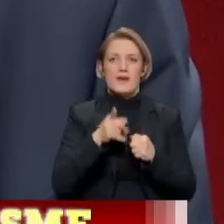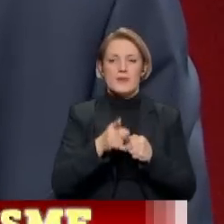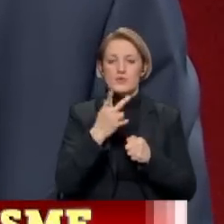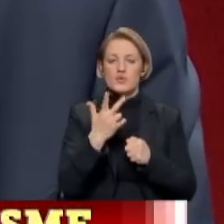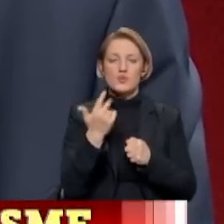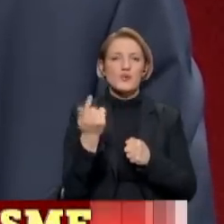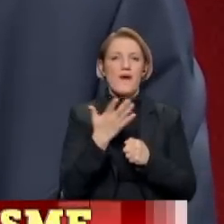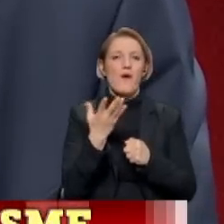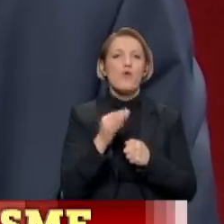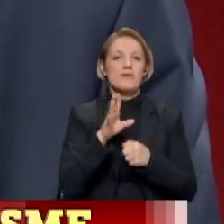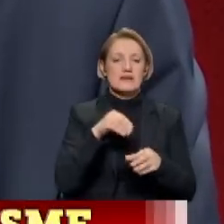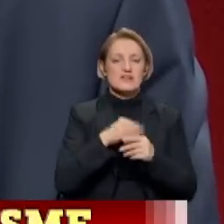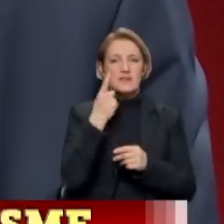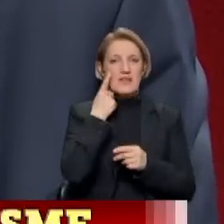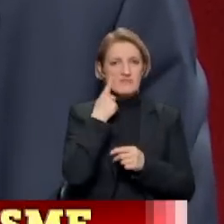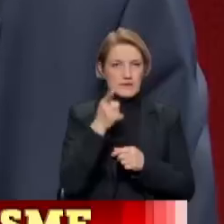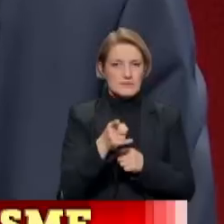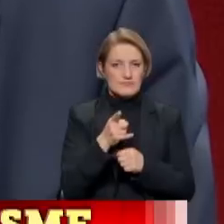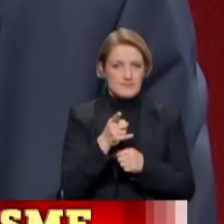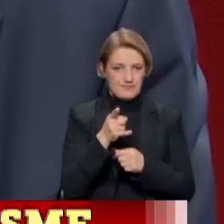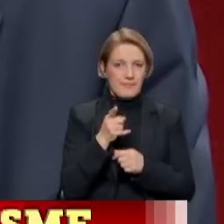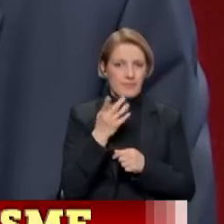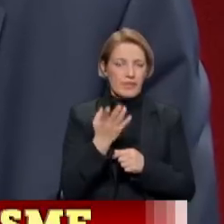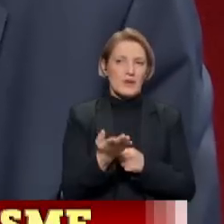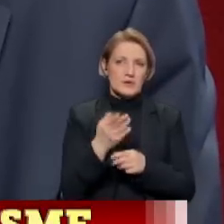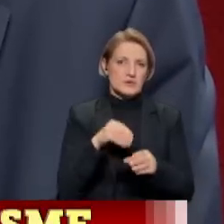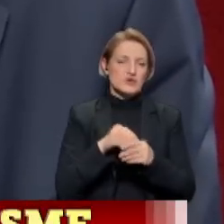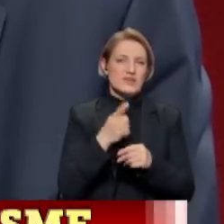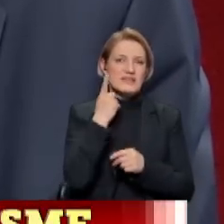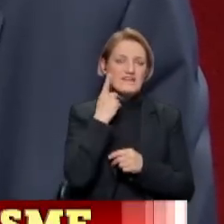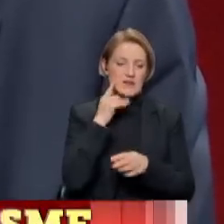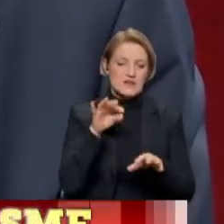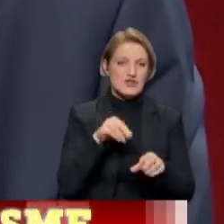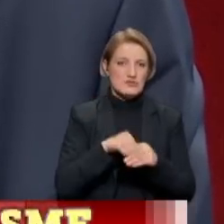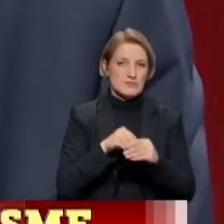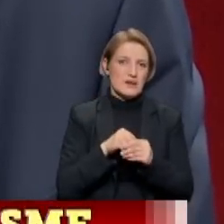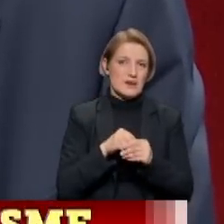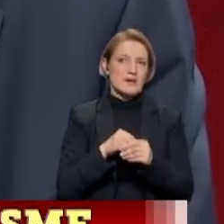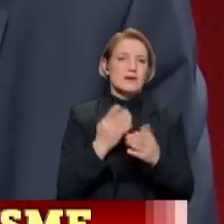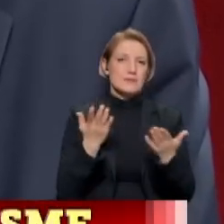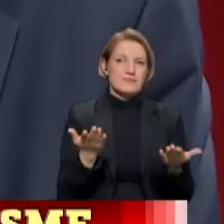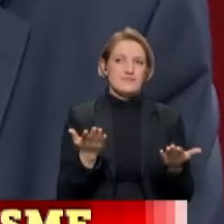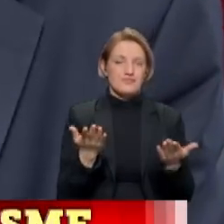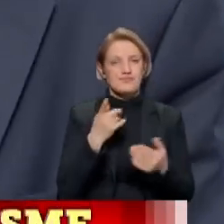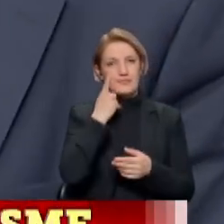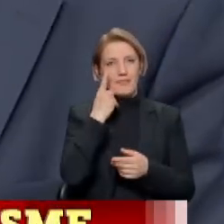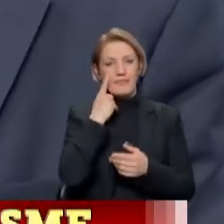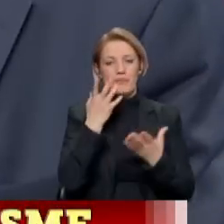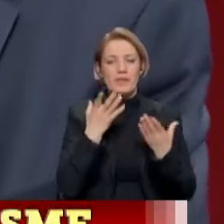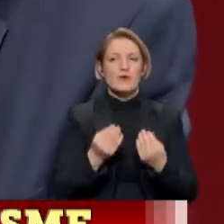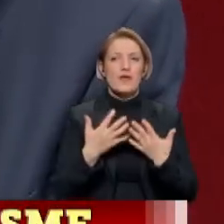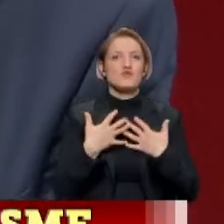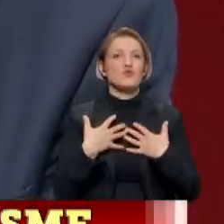için devlet, bu üç şeyden mahrum olduğu için devlet de şimdi mahzun. Ve devlete